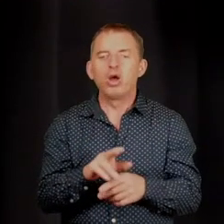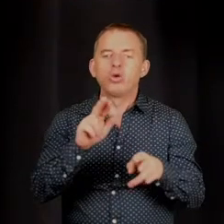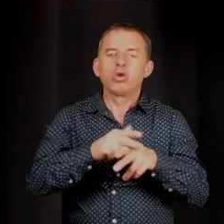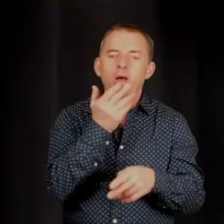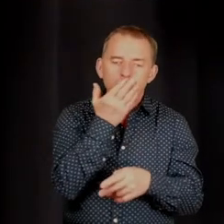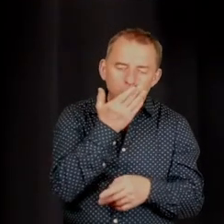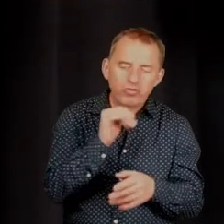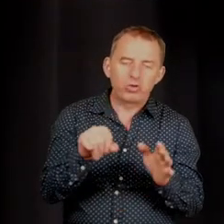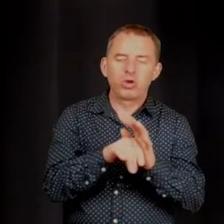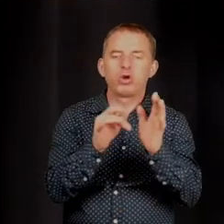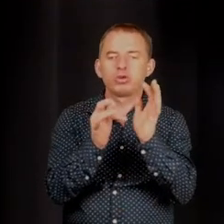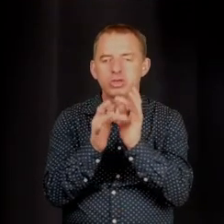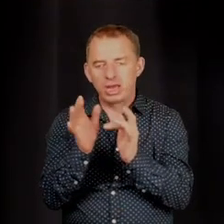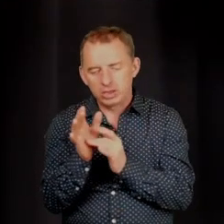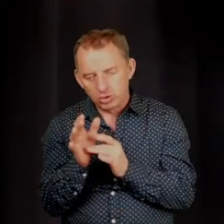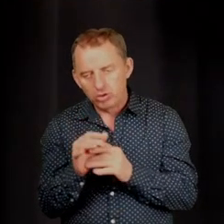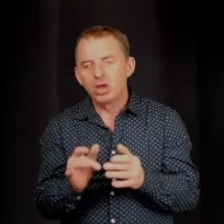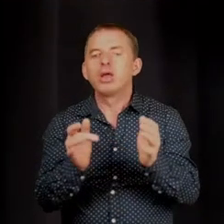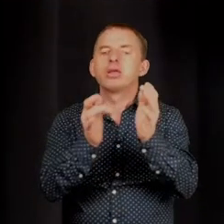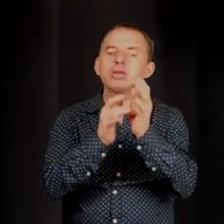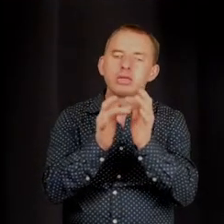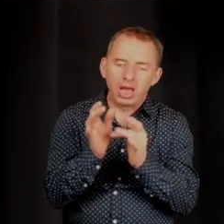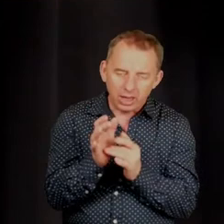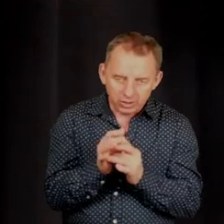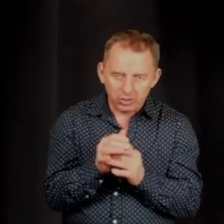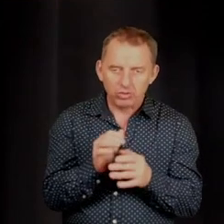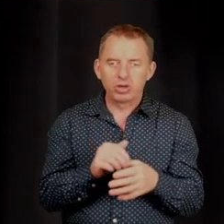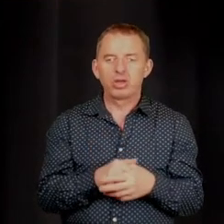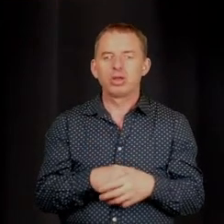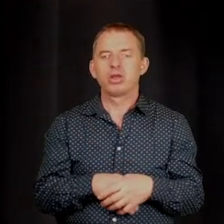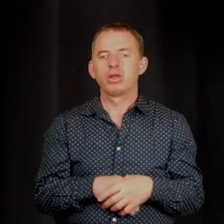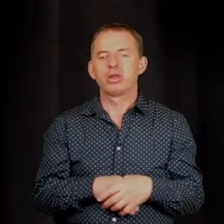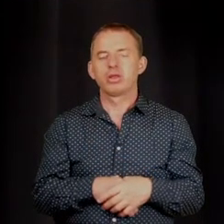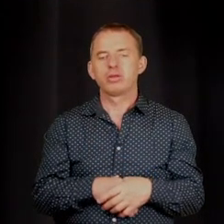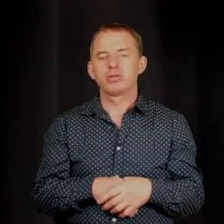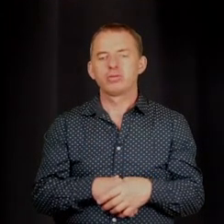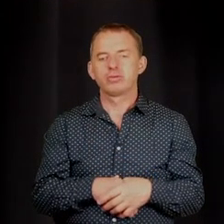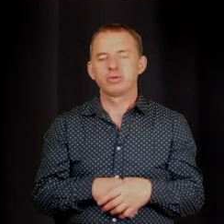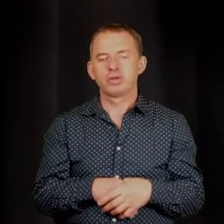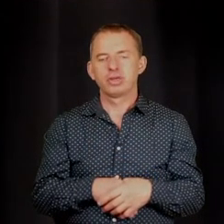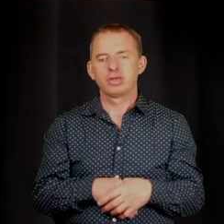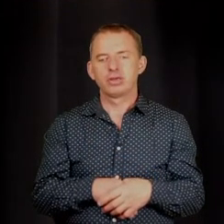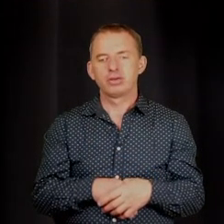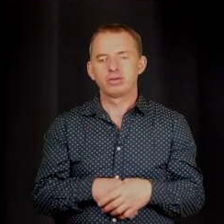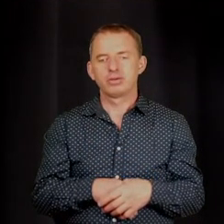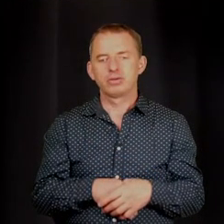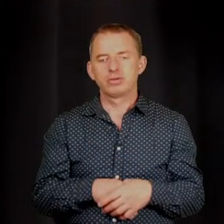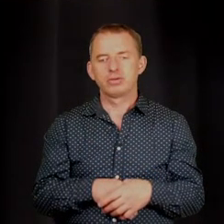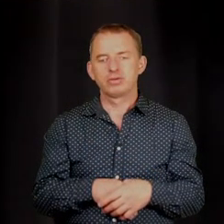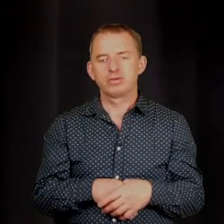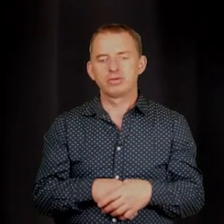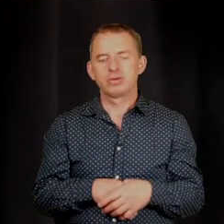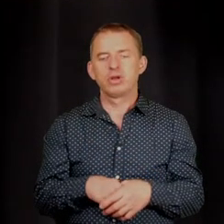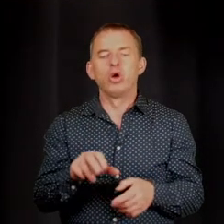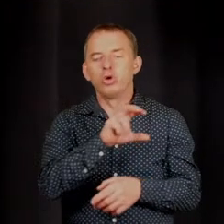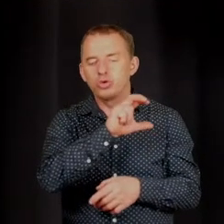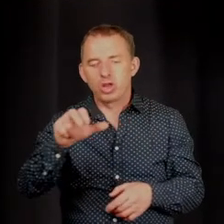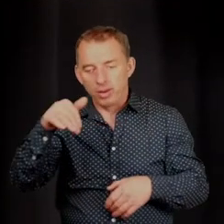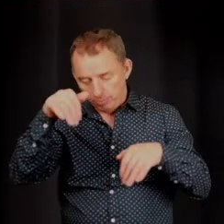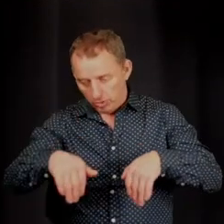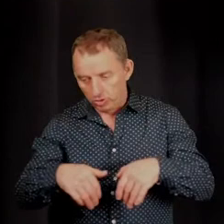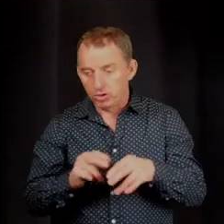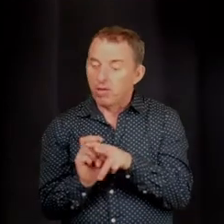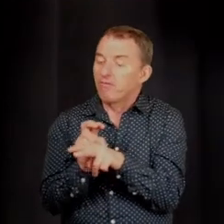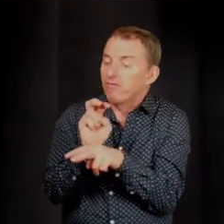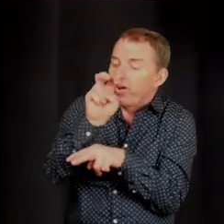do Jezusa. Jesus, Jezu, can we come down there and encourage them? Czy my możemy zejść